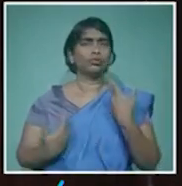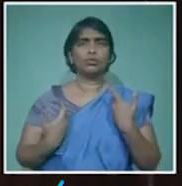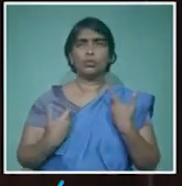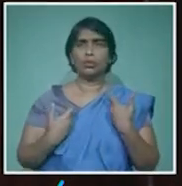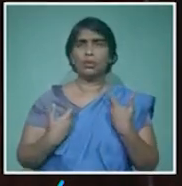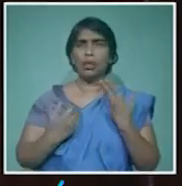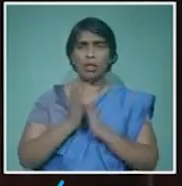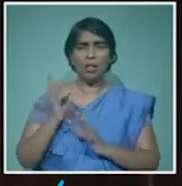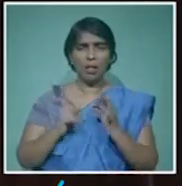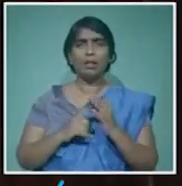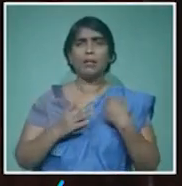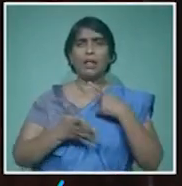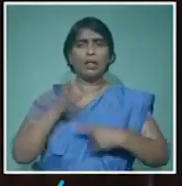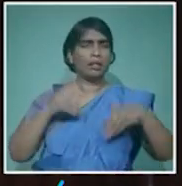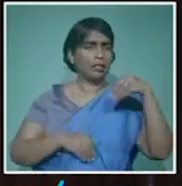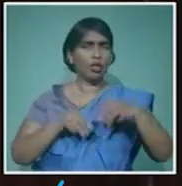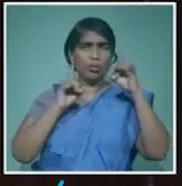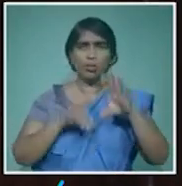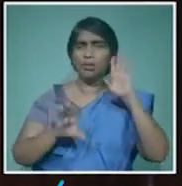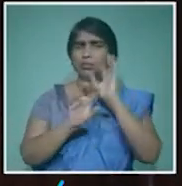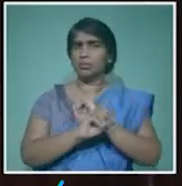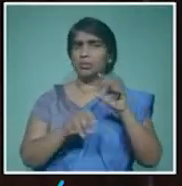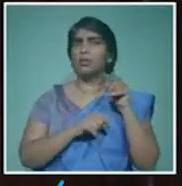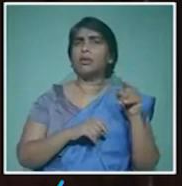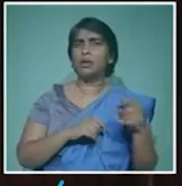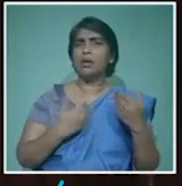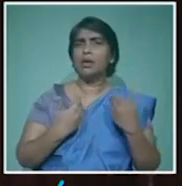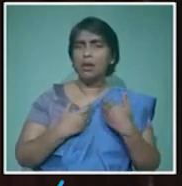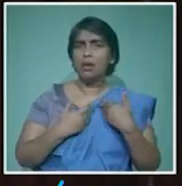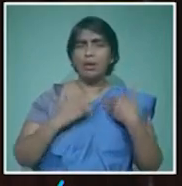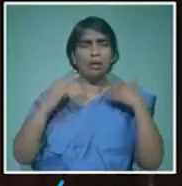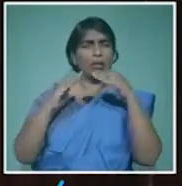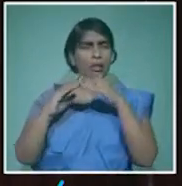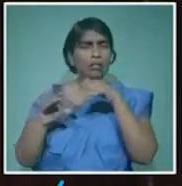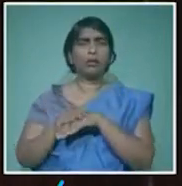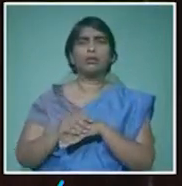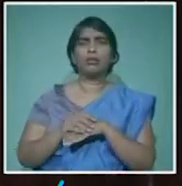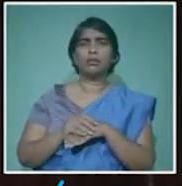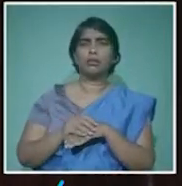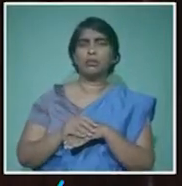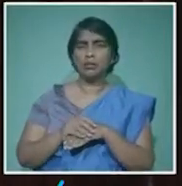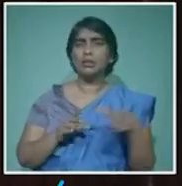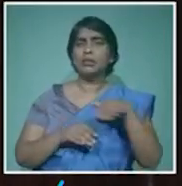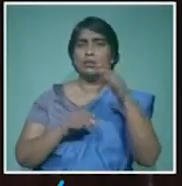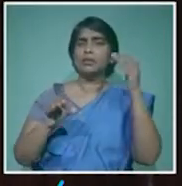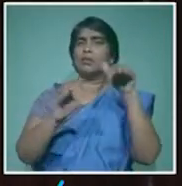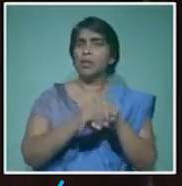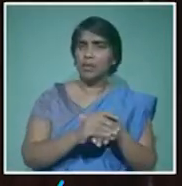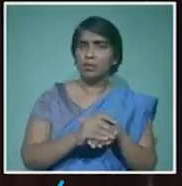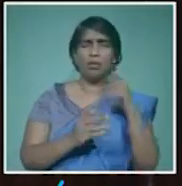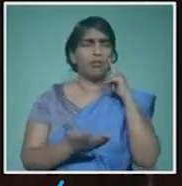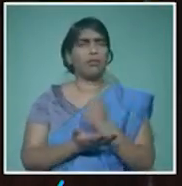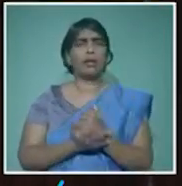ඉන්නකොට මන්ත්‍රීවරු තමන්ගේ දේශපාලන වෙනින් මෙවැනි ප්‍රකාශ කරාම අපිට ජීව ගෙවල් වල පවා දැන් අපි සමාජය අතර ජීවත් වෙන